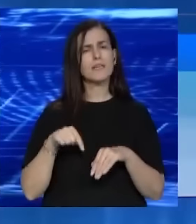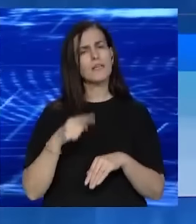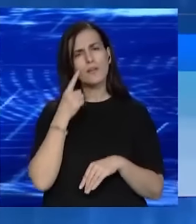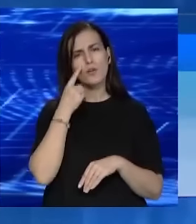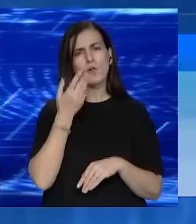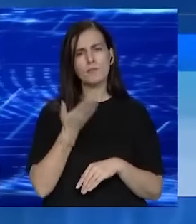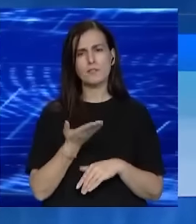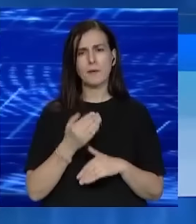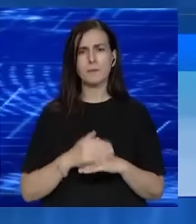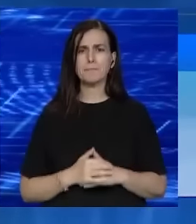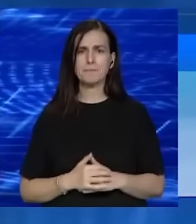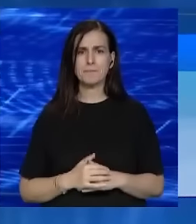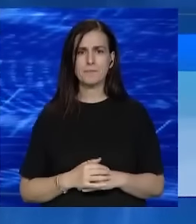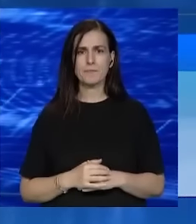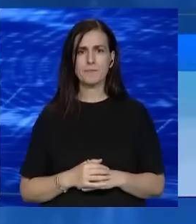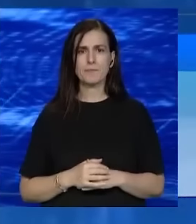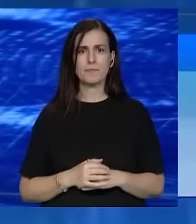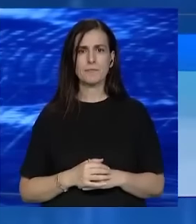pak.